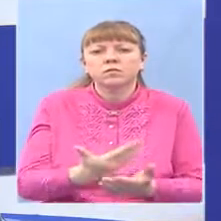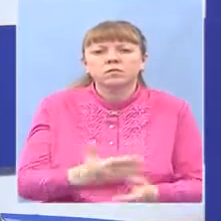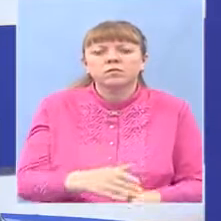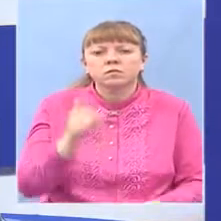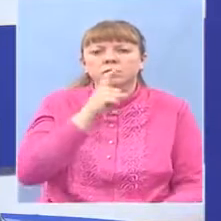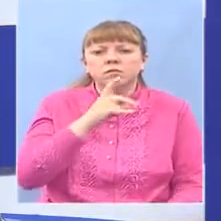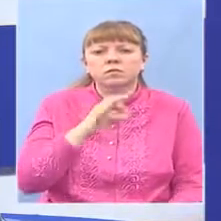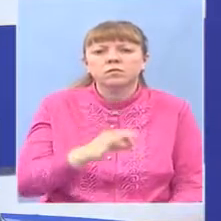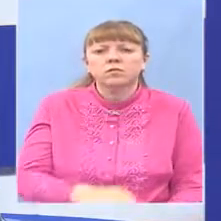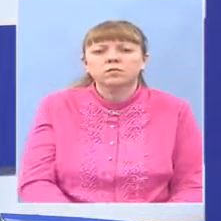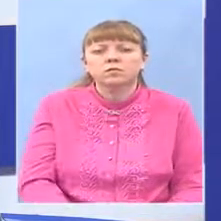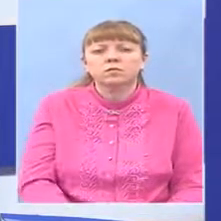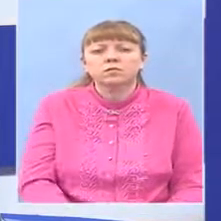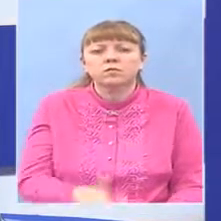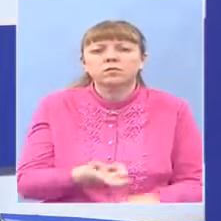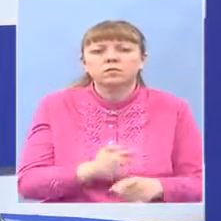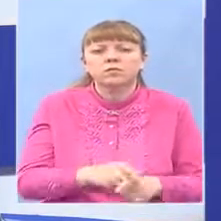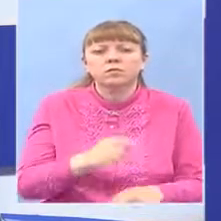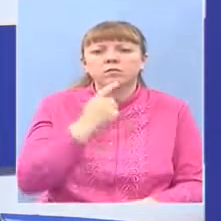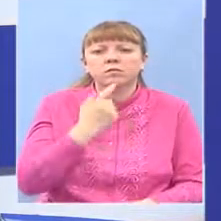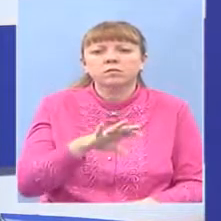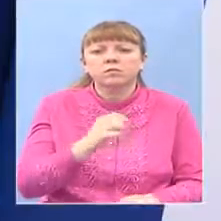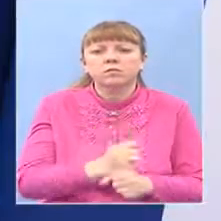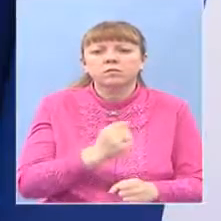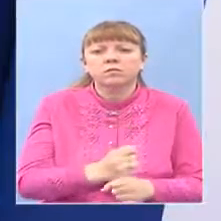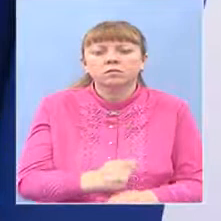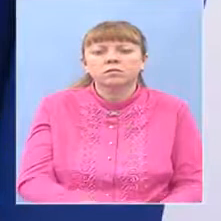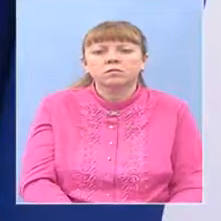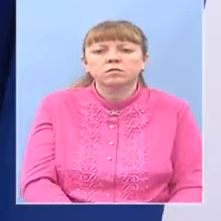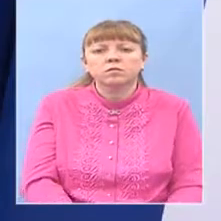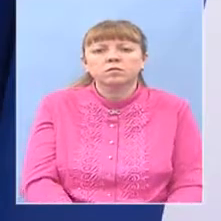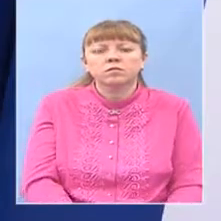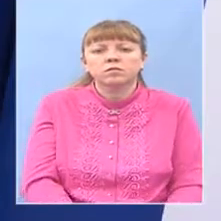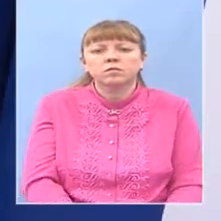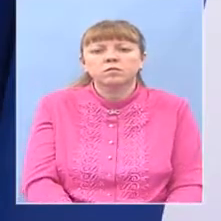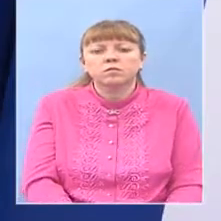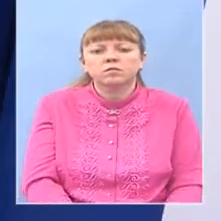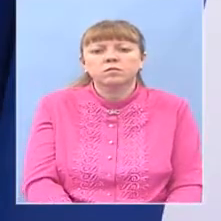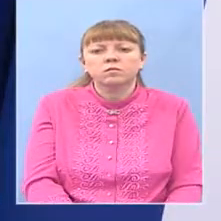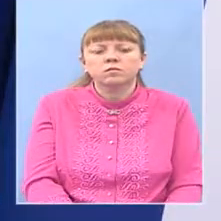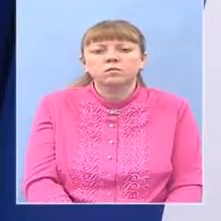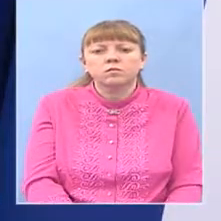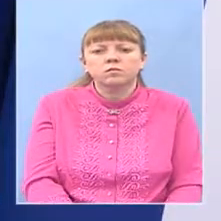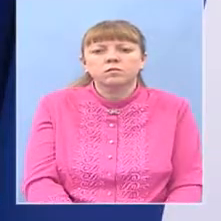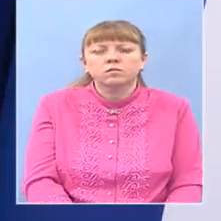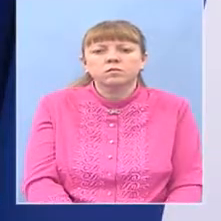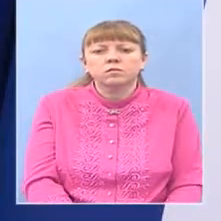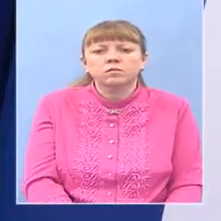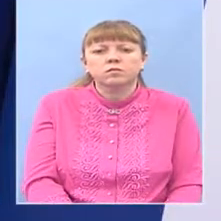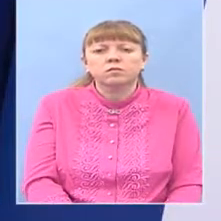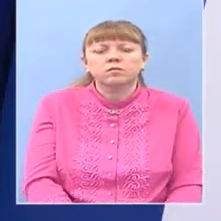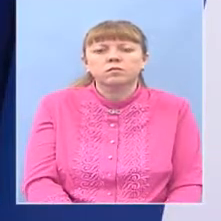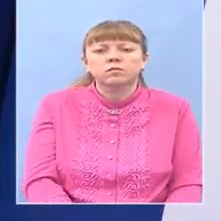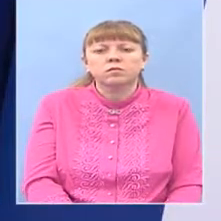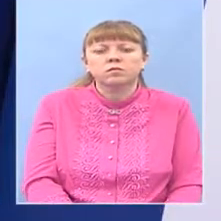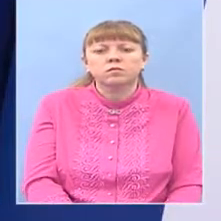небольшому НПО очень-очень сложно это сделать? Да, я согласна здесь, но вы знаете, если есть физическое, ну,